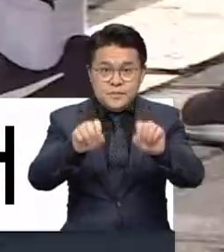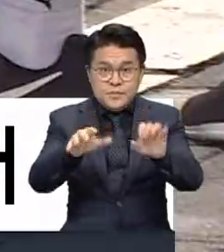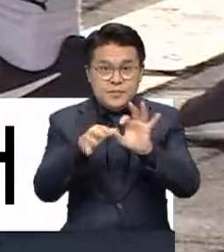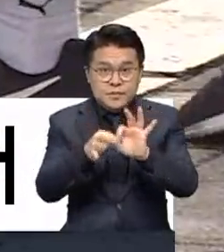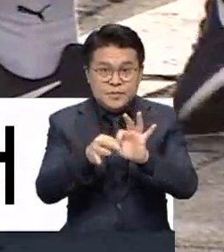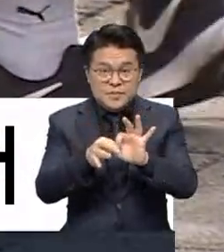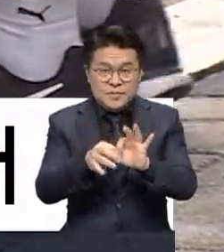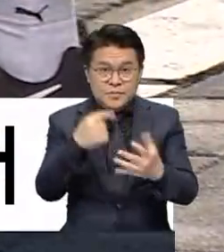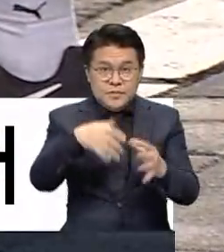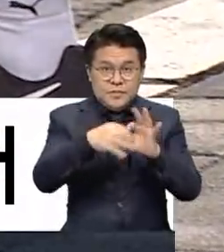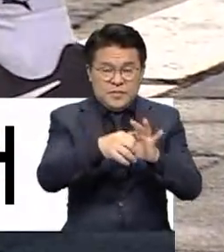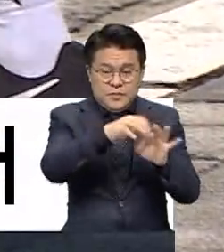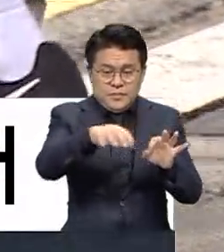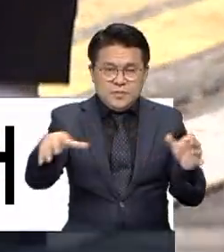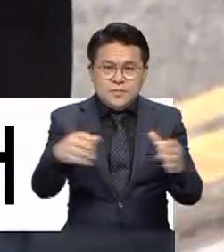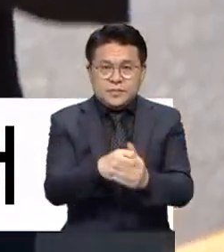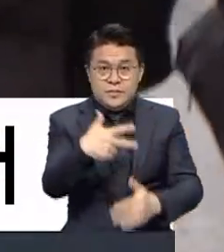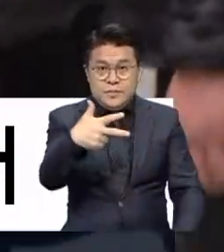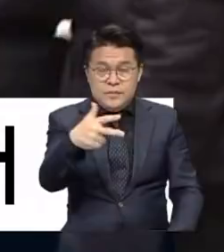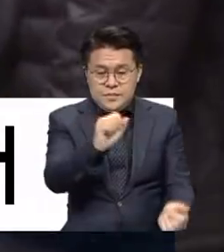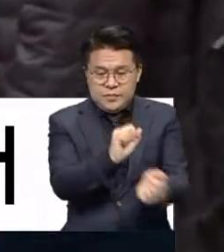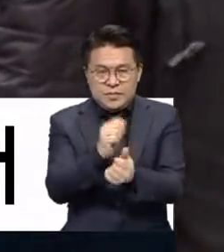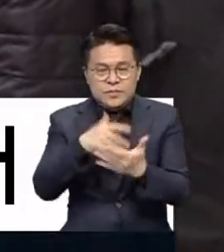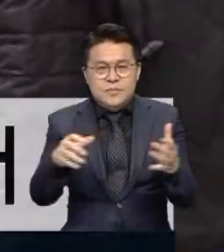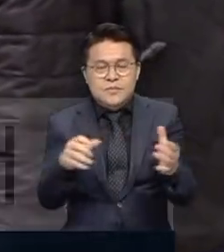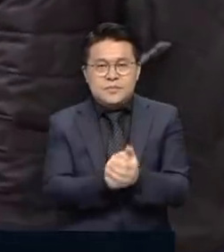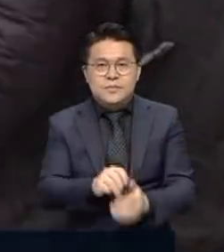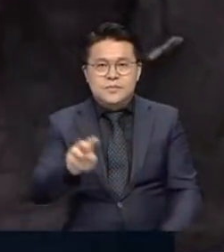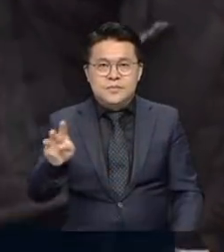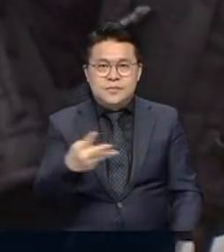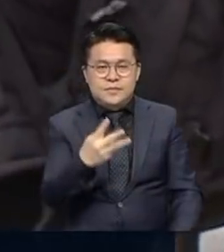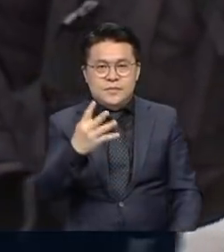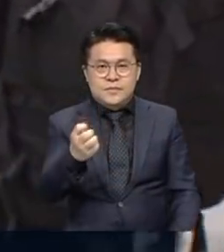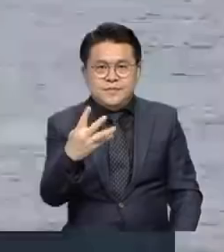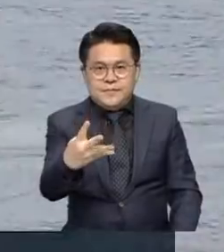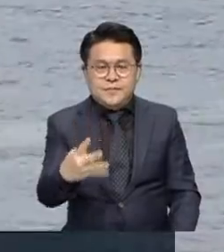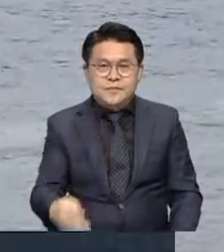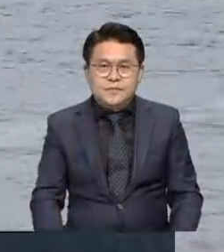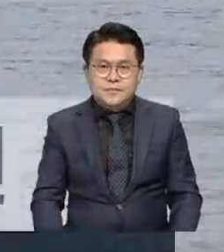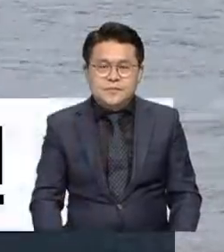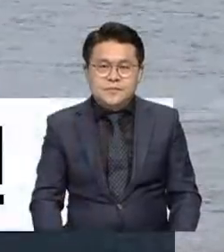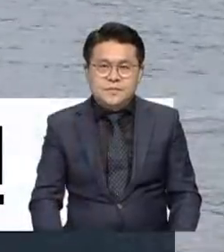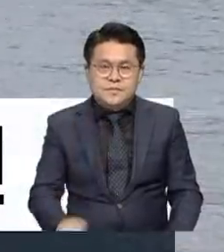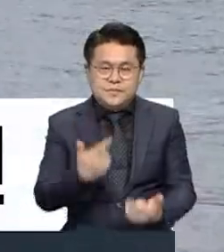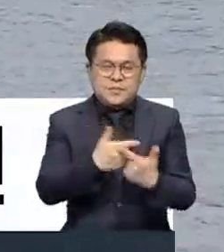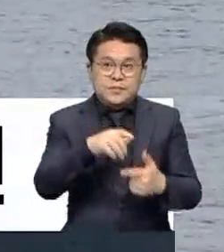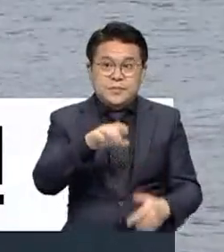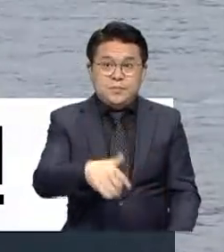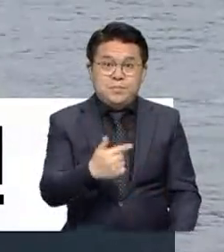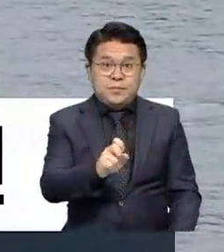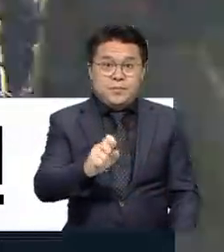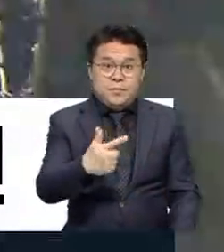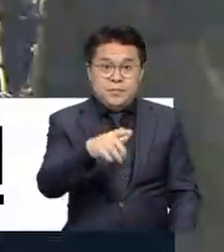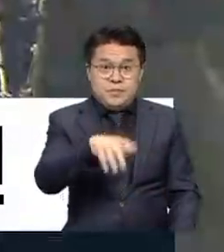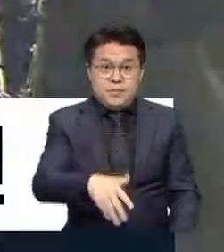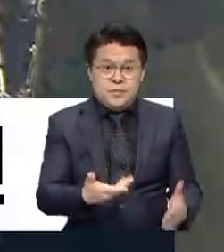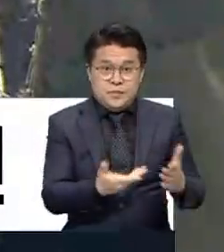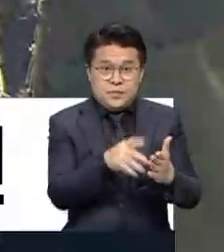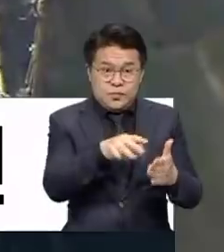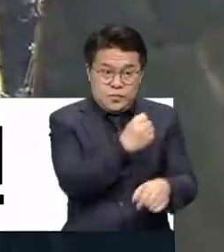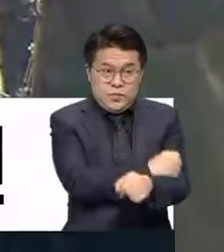교육시설 7곳에서 발생한 확진자가 344명으로 늘었습니다. 부산 감천항의 항만